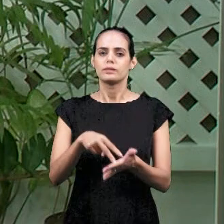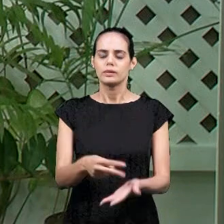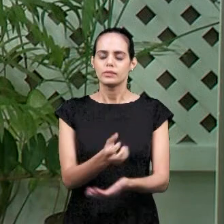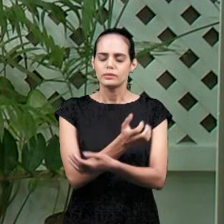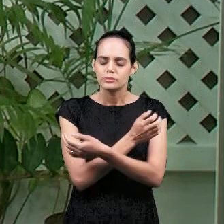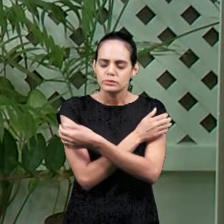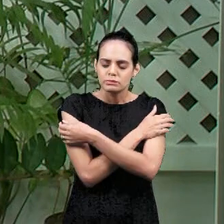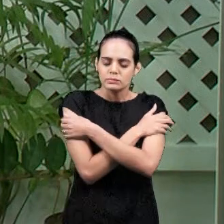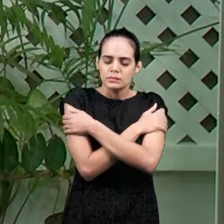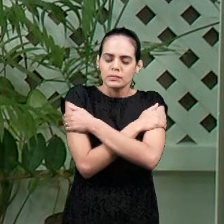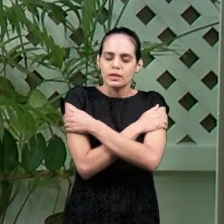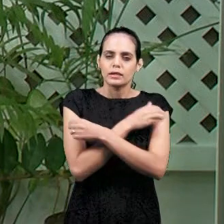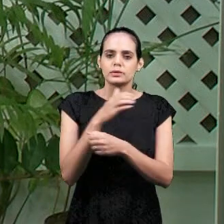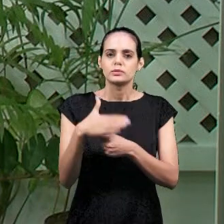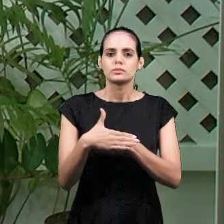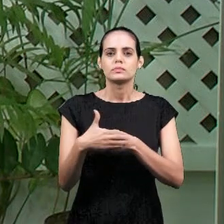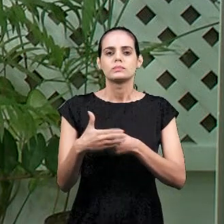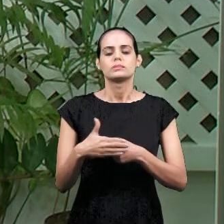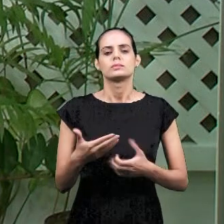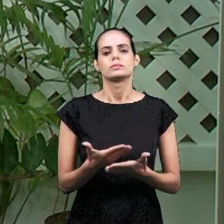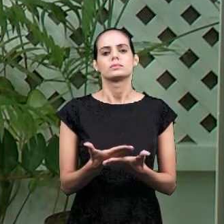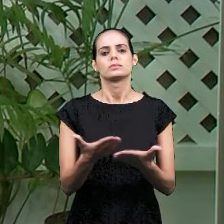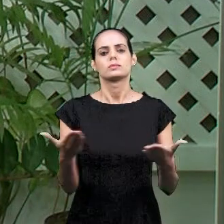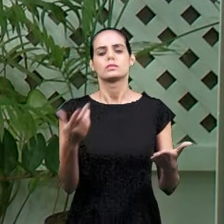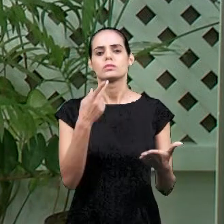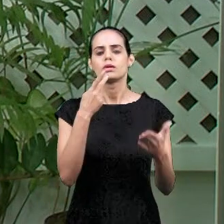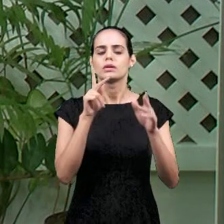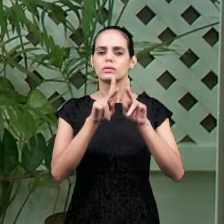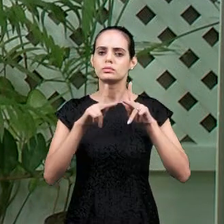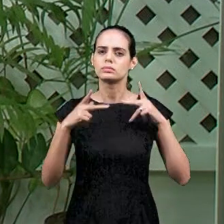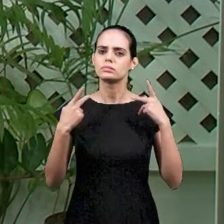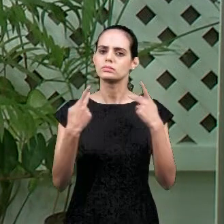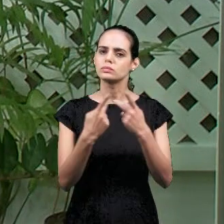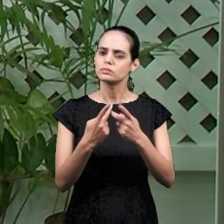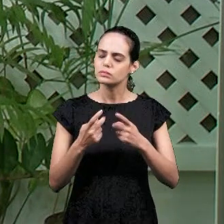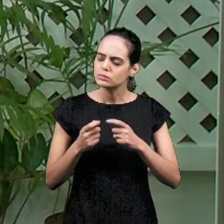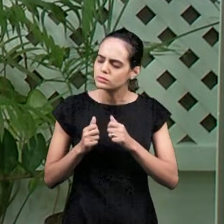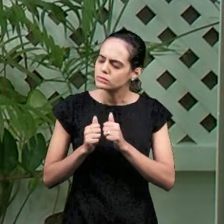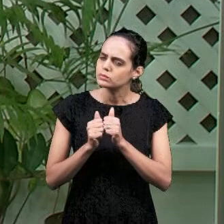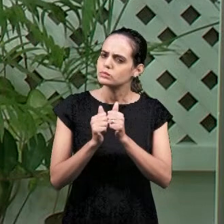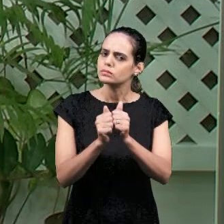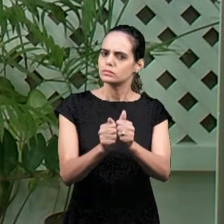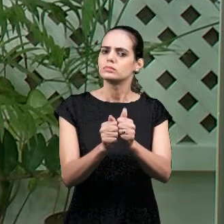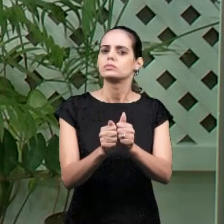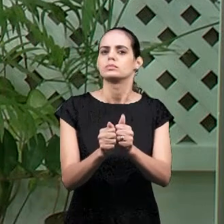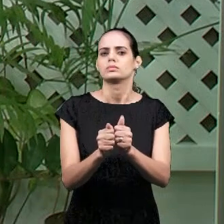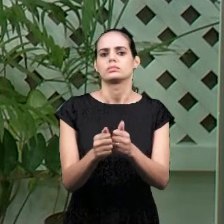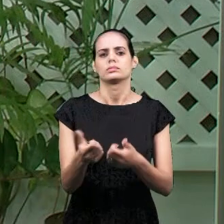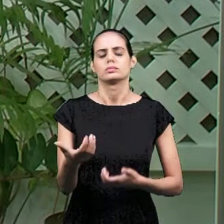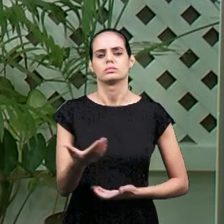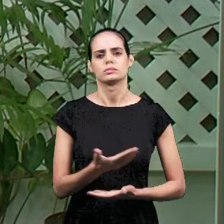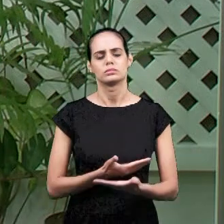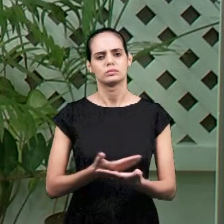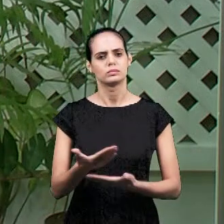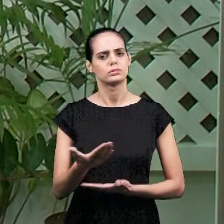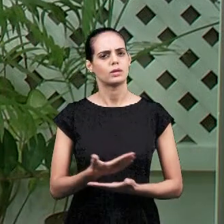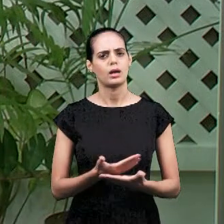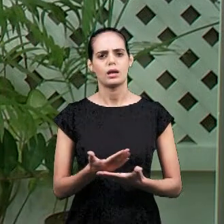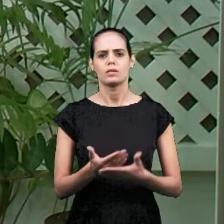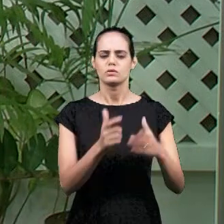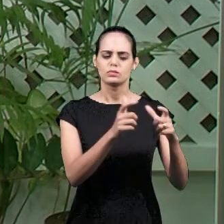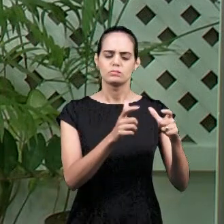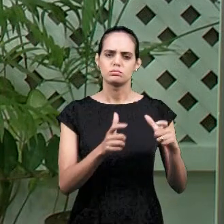bien-aimés, notre salutation chaleureuse et fraternelle, je veux dire que le presbytère, nous